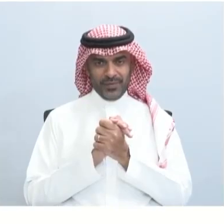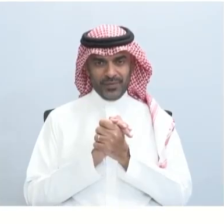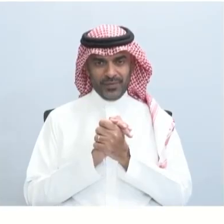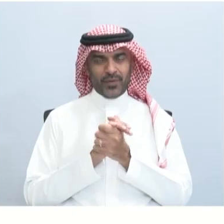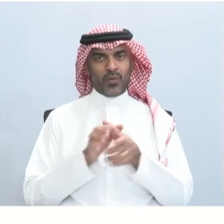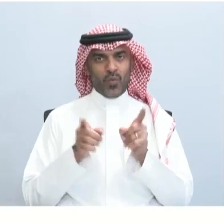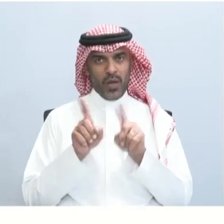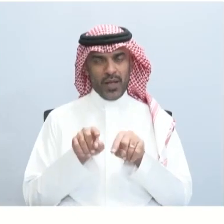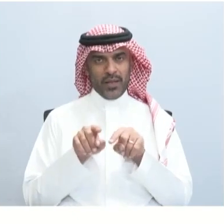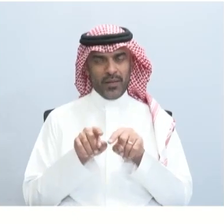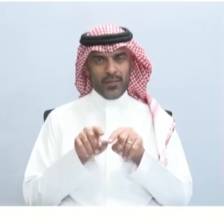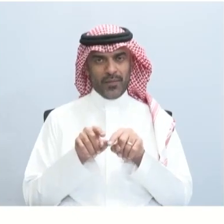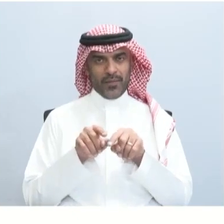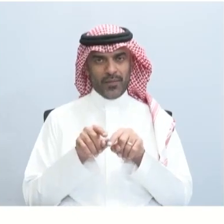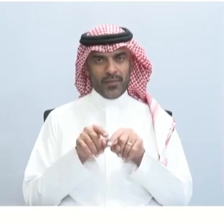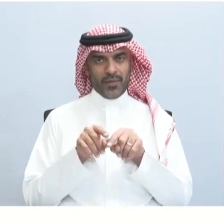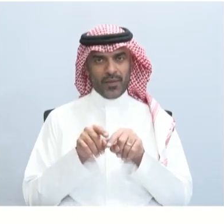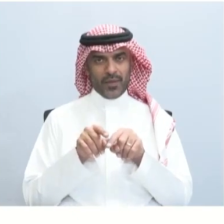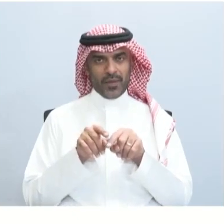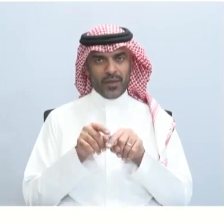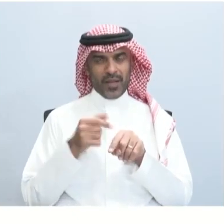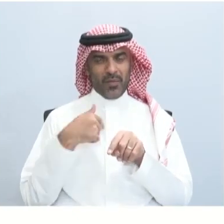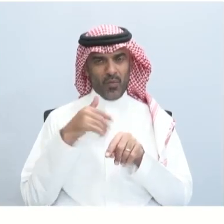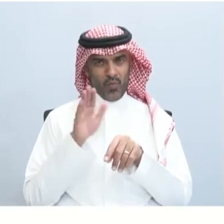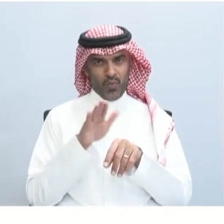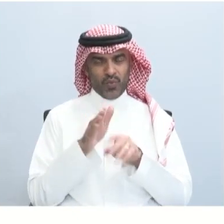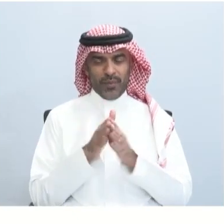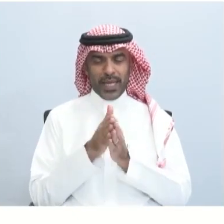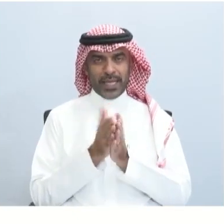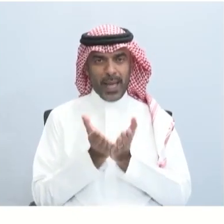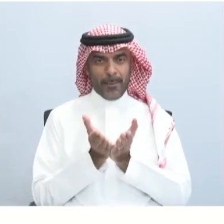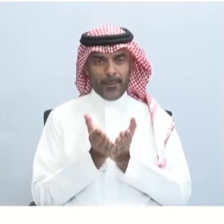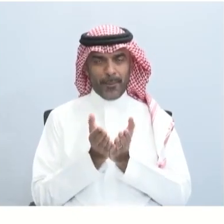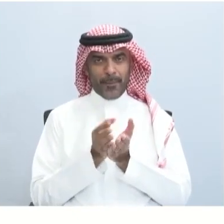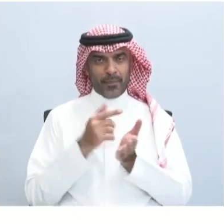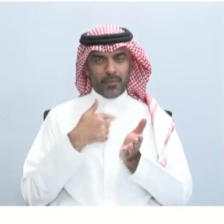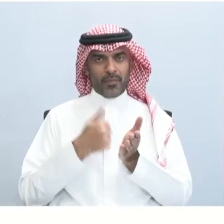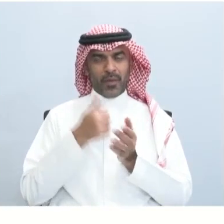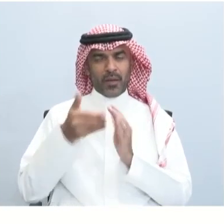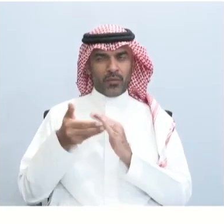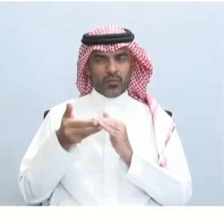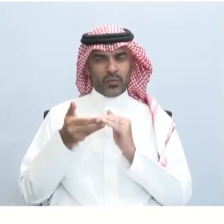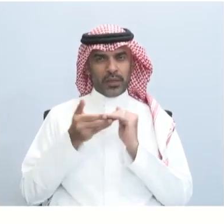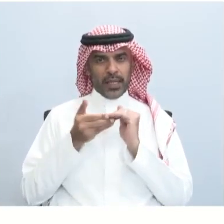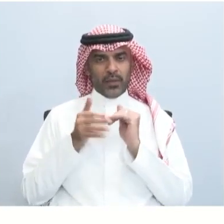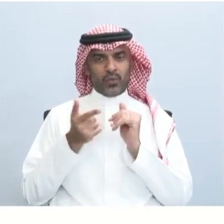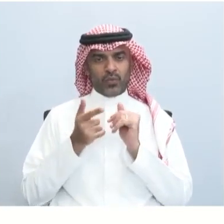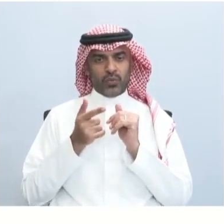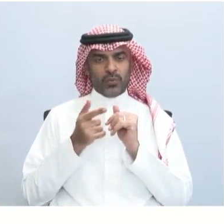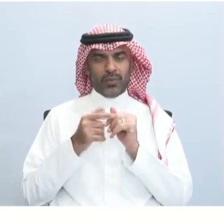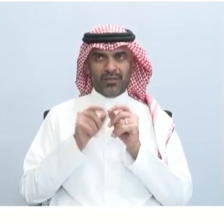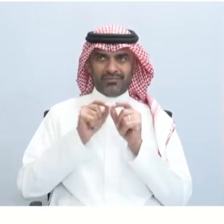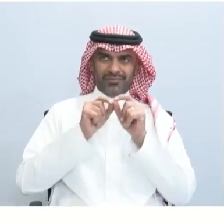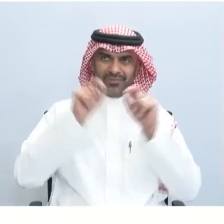وايضا كما هو موجود لدينا في الكتاب قد نستعين بالخرائط